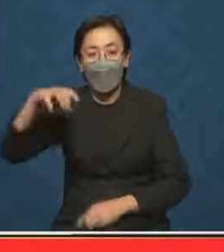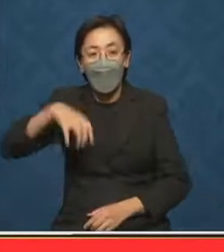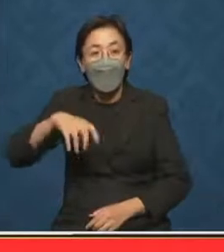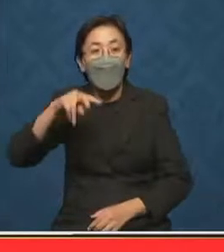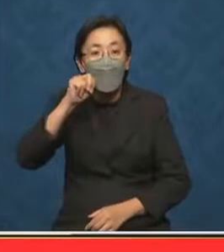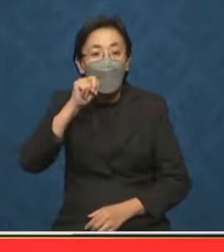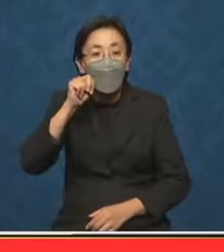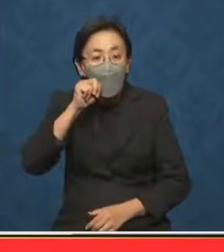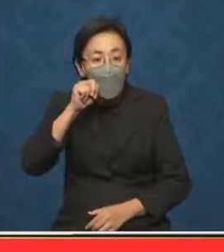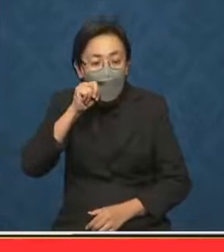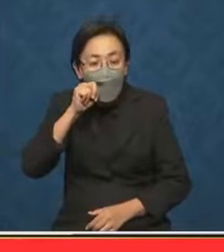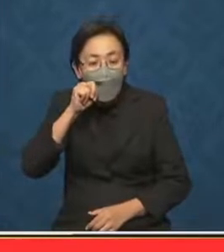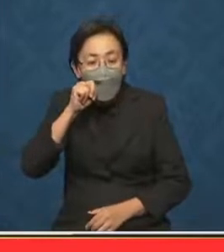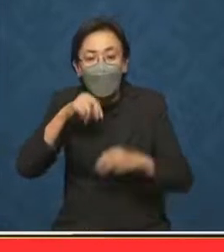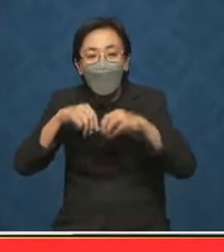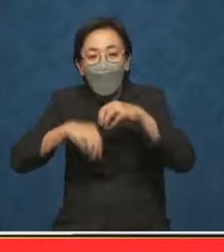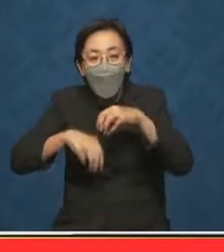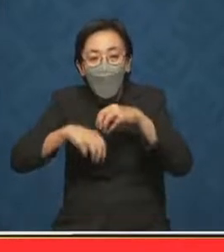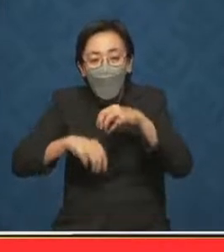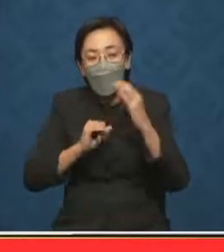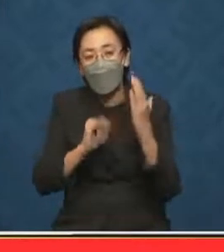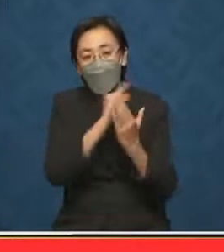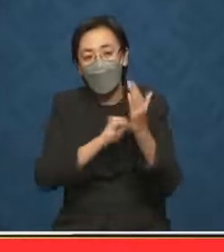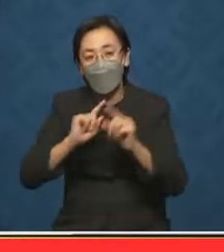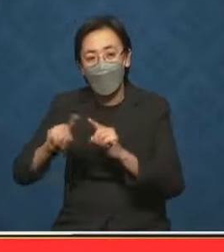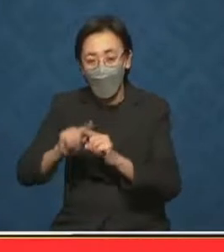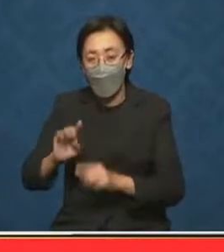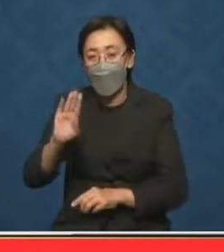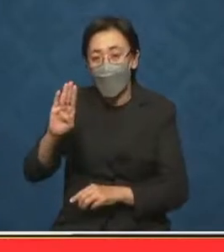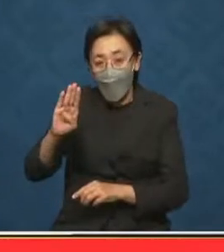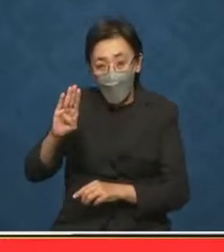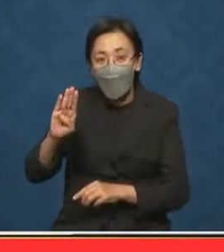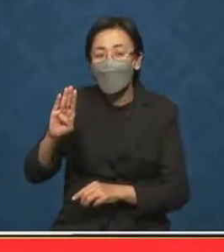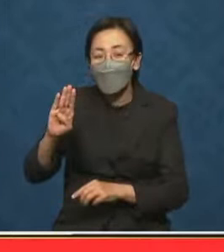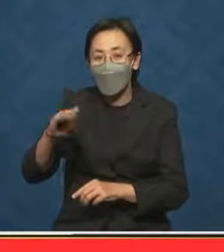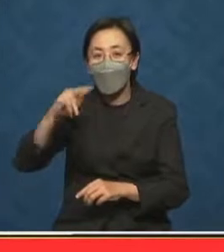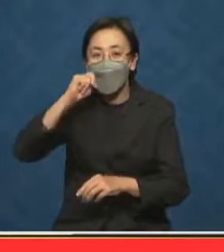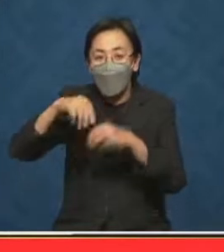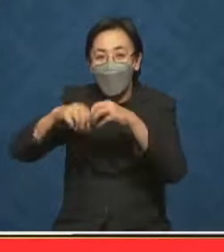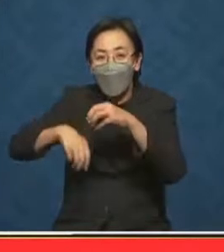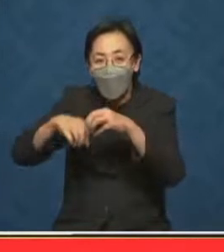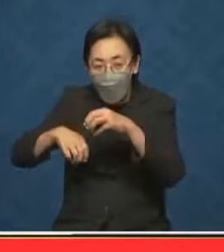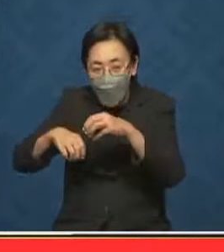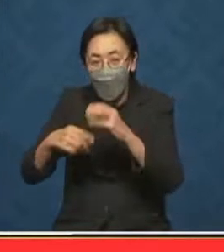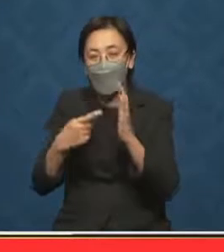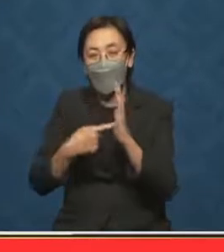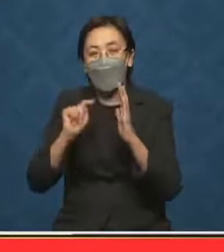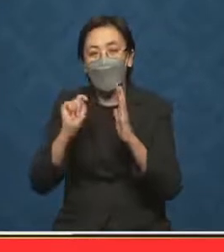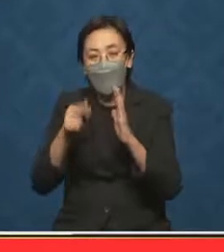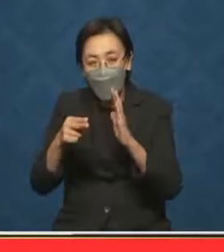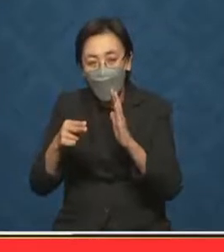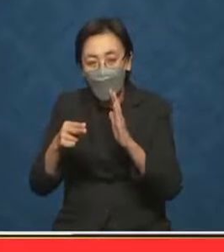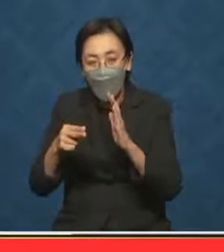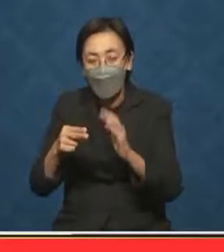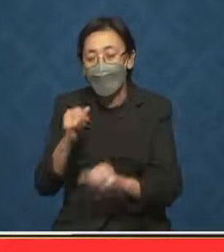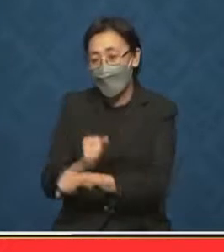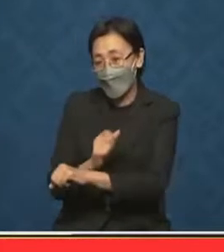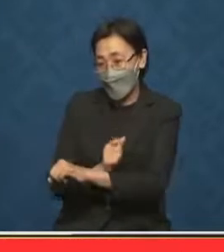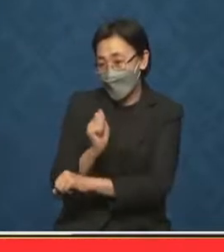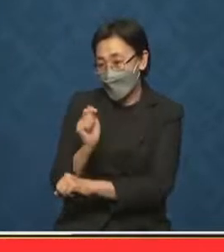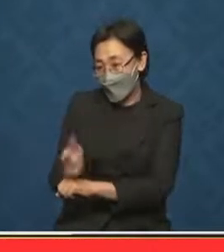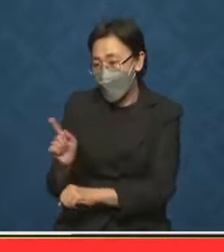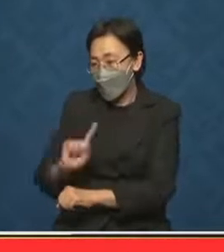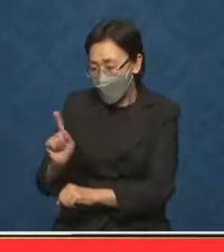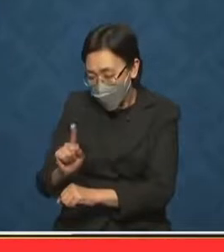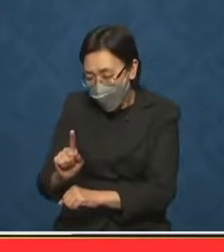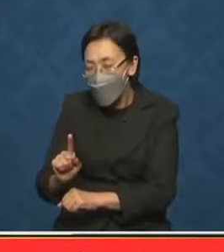ได้มีการว่าจ้างวยสตปปาประทุมธานีผลิตน้ำเพื่อจำหน่ายน้ำให้กบ